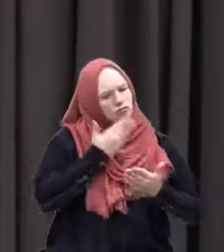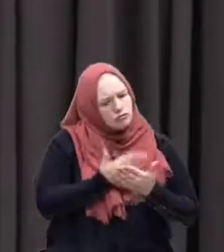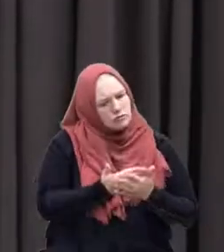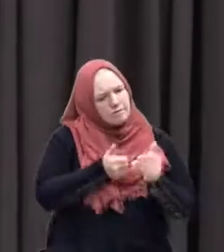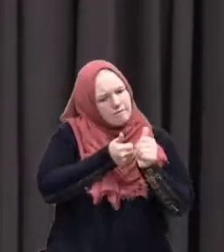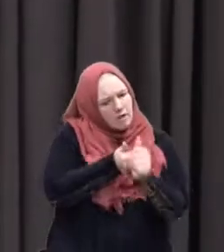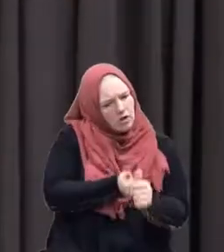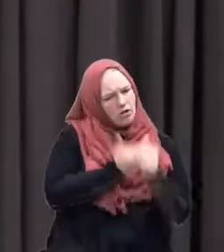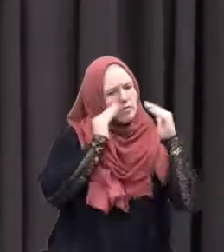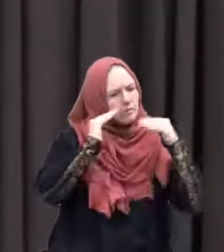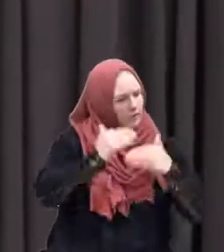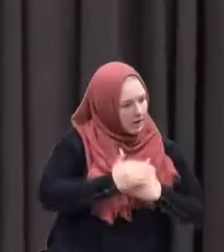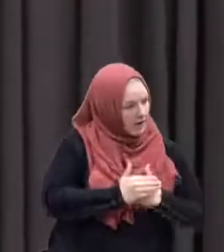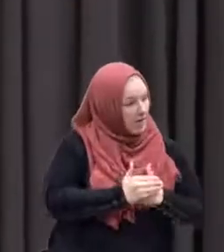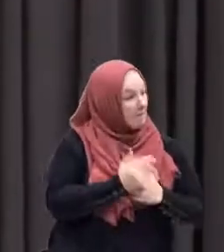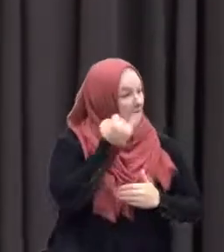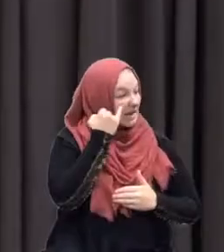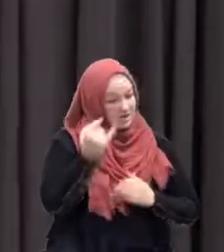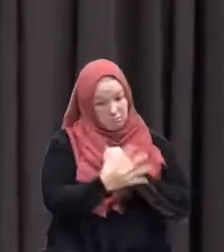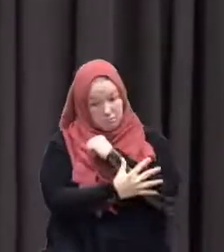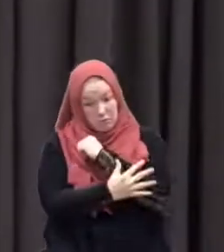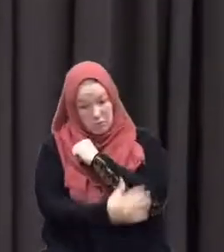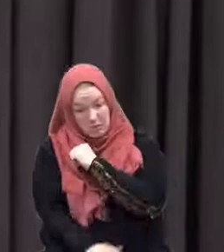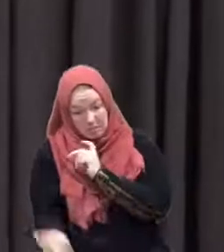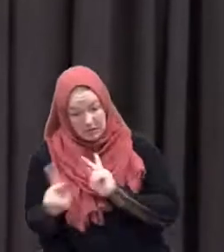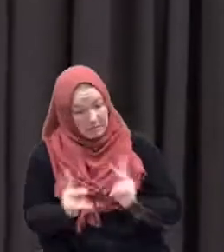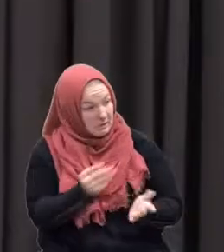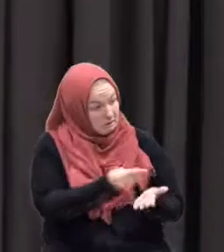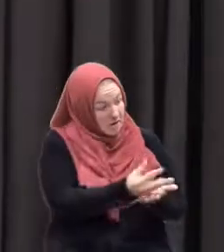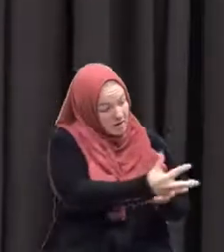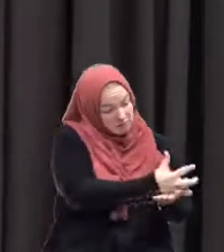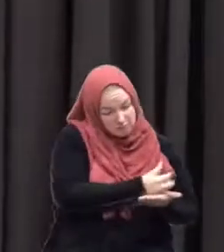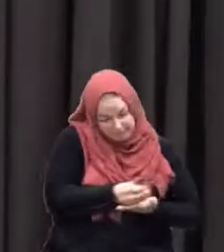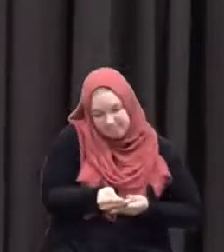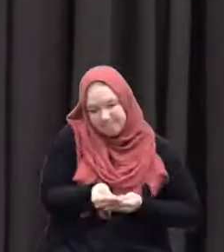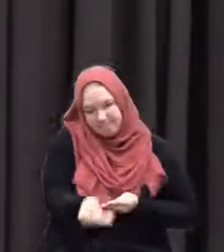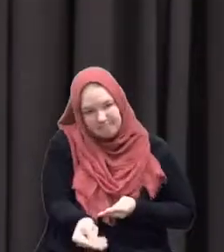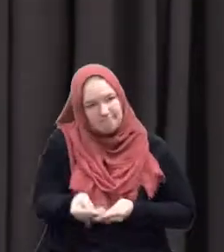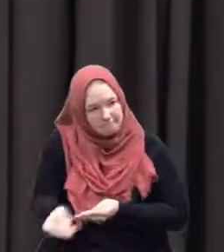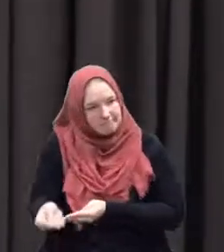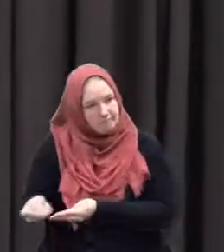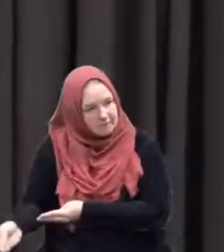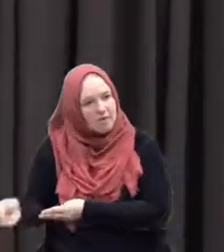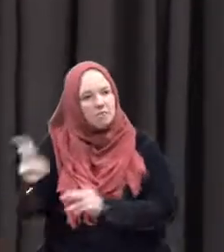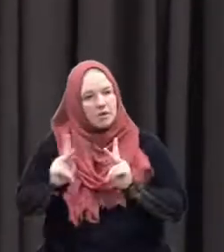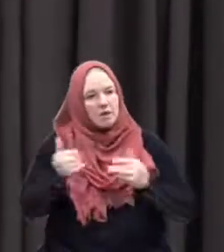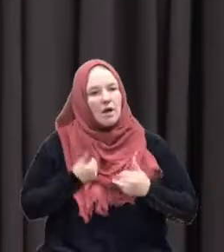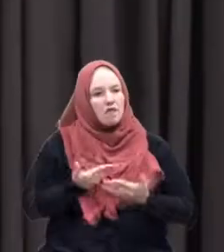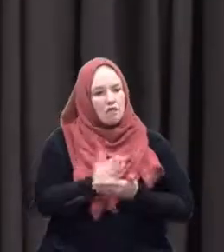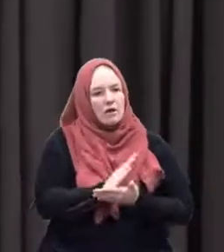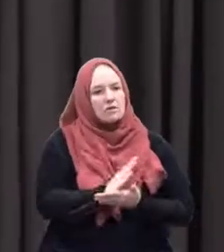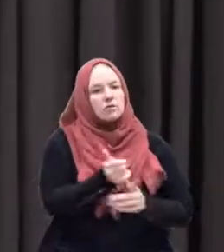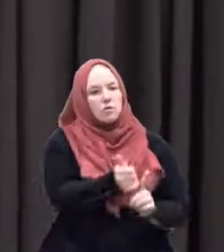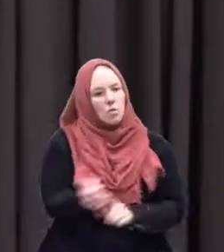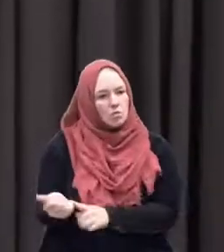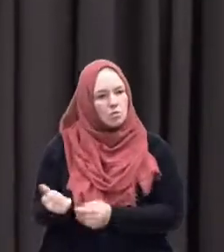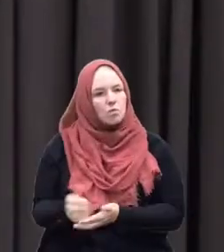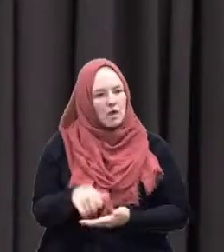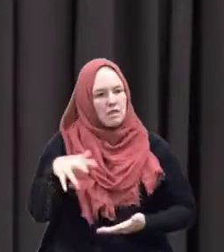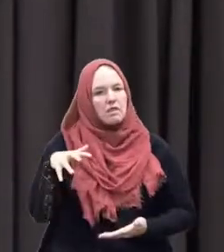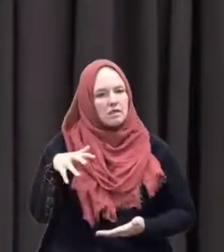وَآتَوُ الزَّكَاةِ. And they provide the zakah. They know and believe that others have right in their own wealth.